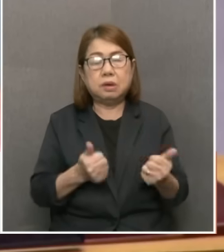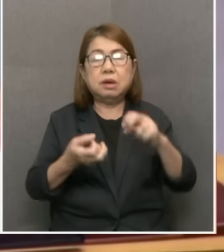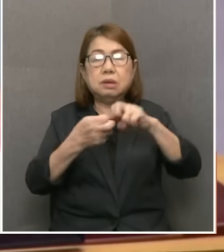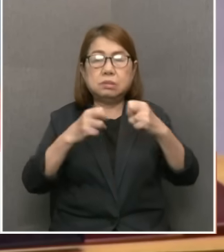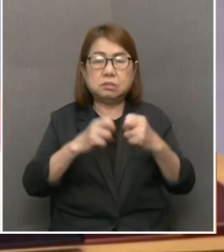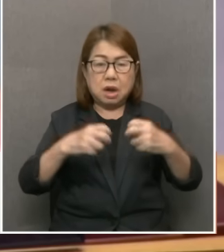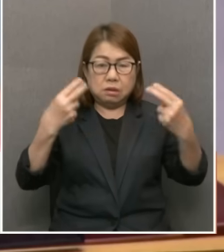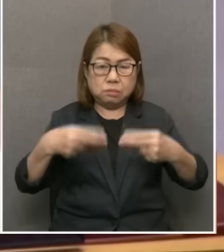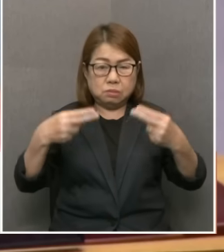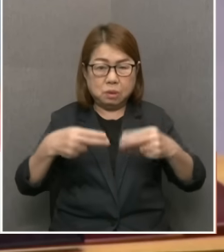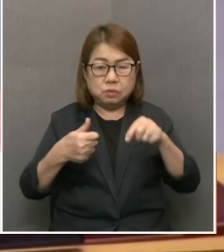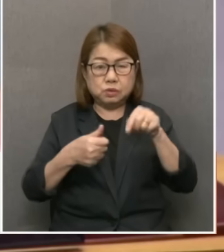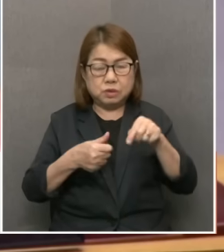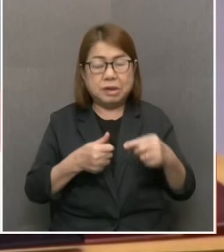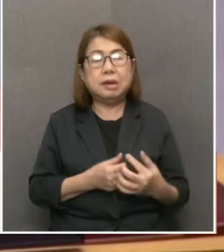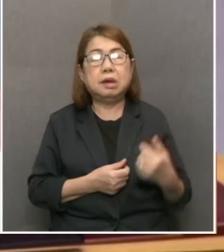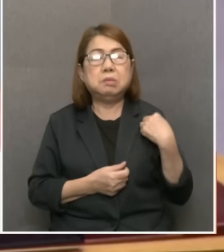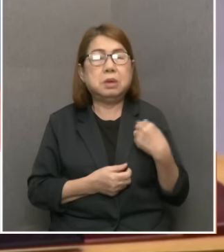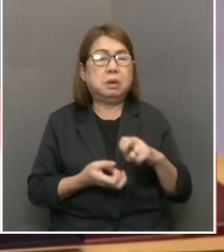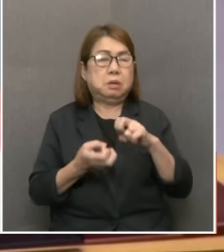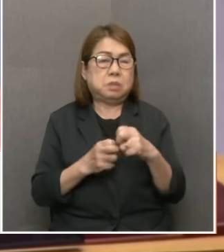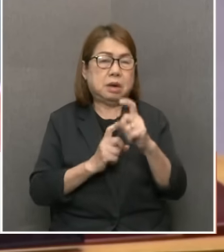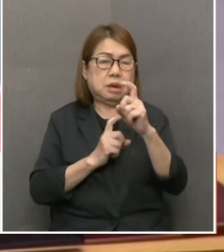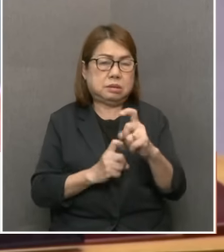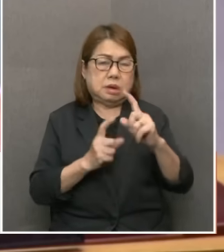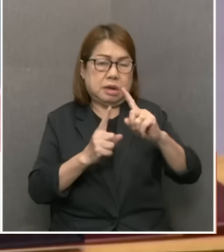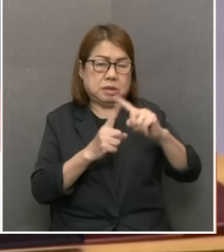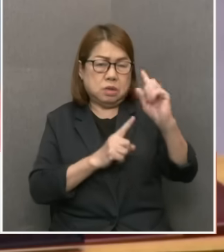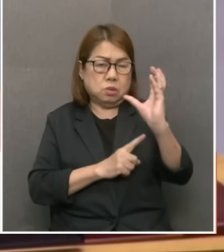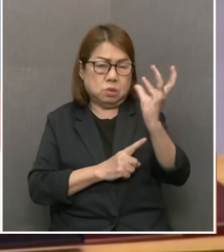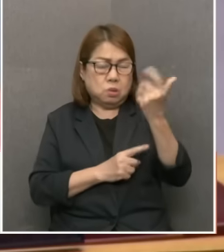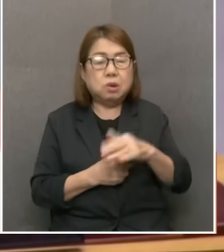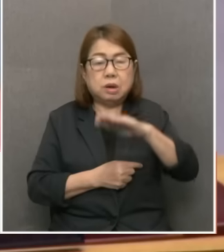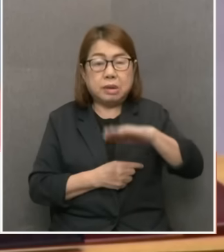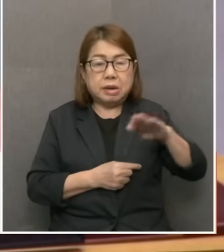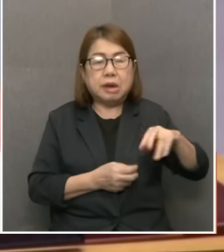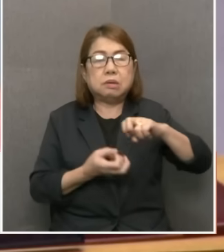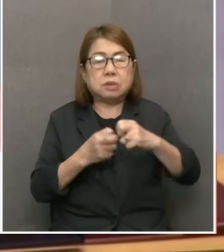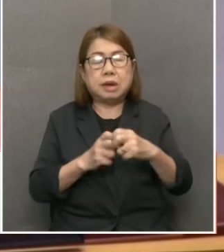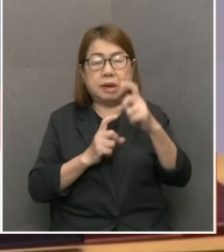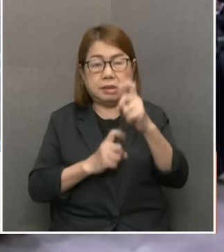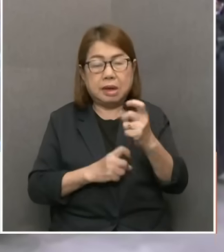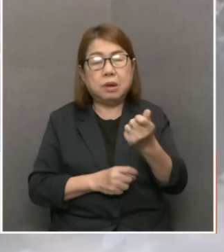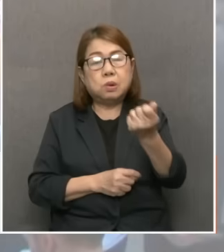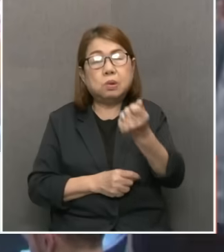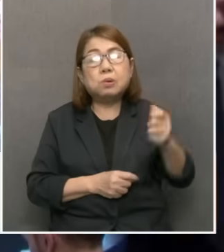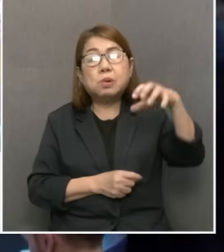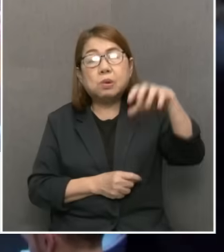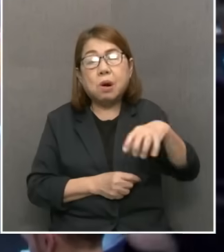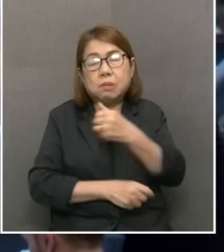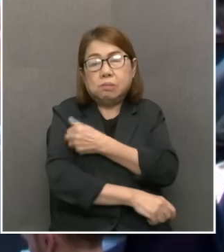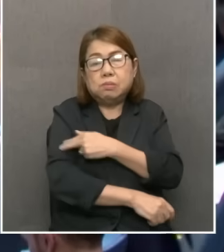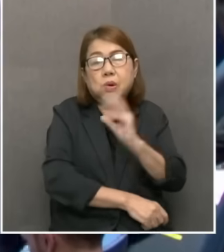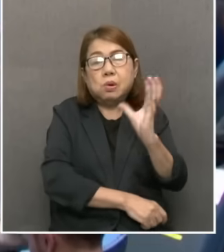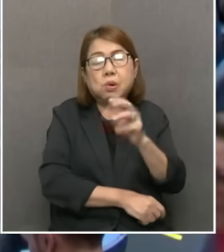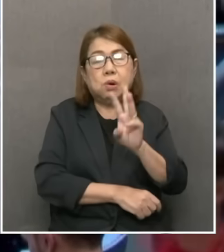นี้กลายเป็นสถานที่อันตรายที่สุดในโลกสำหรับเด็กด้านองค์การอนามัยโลกหรือ WHO แ